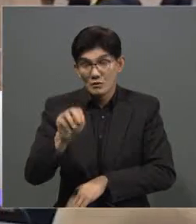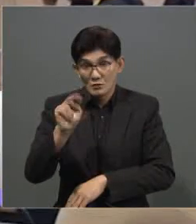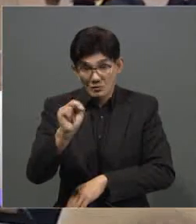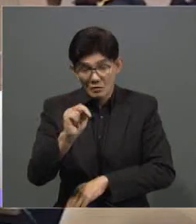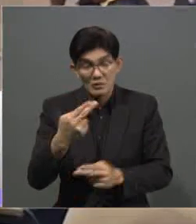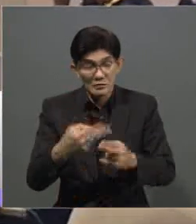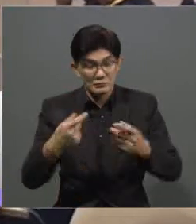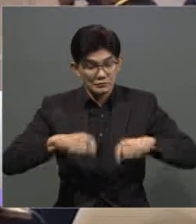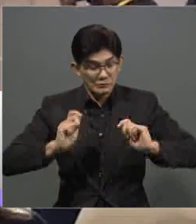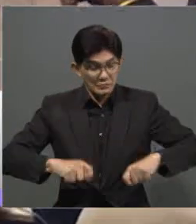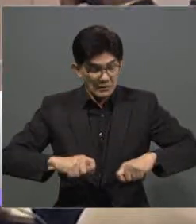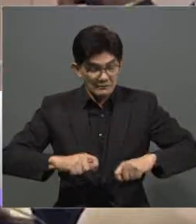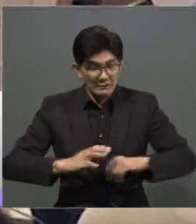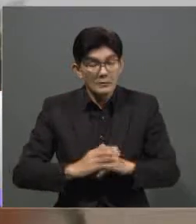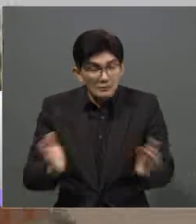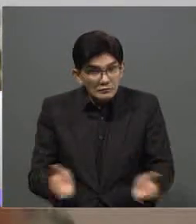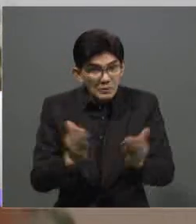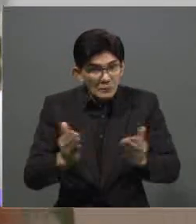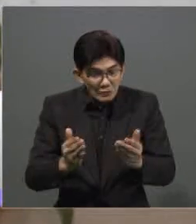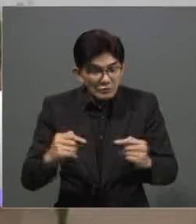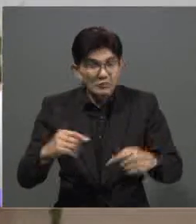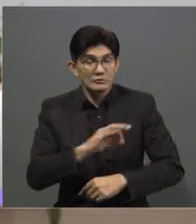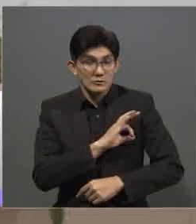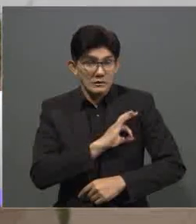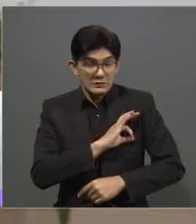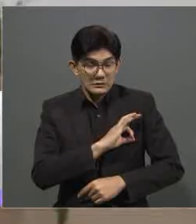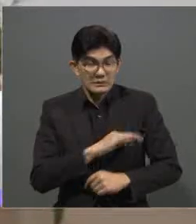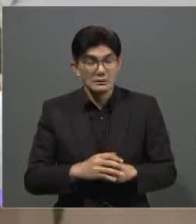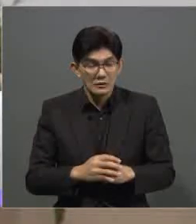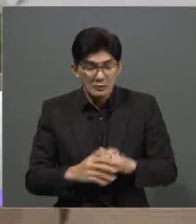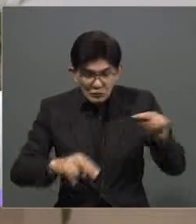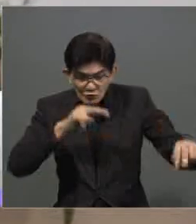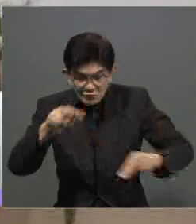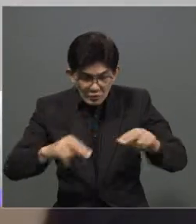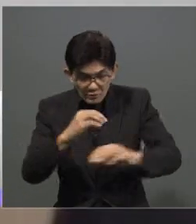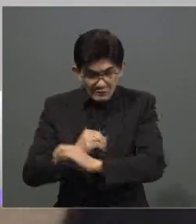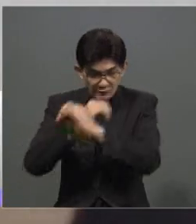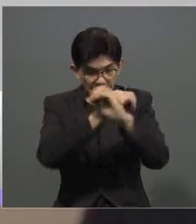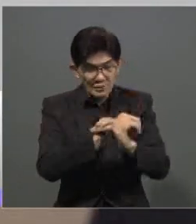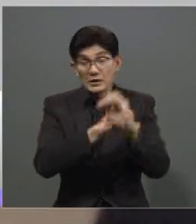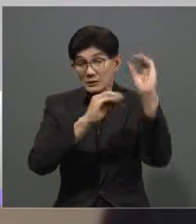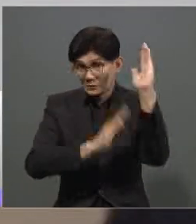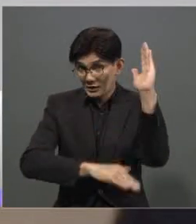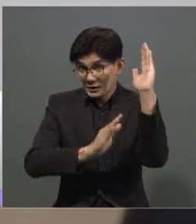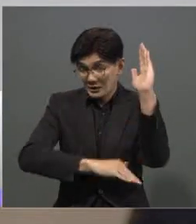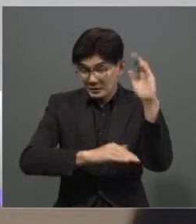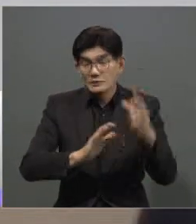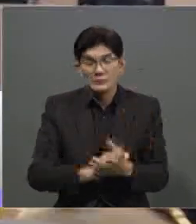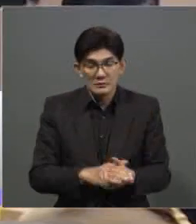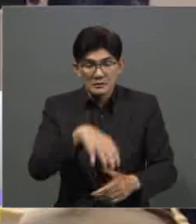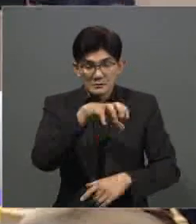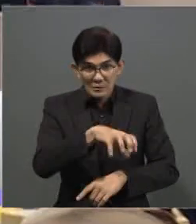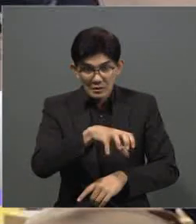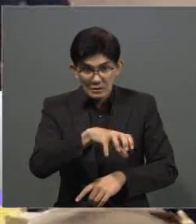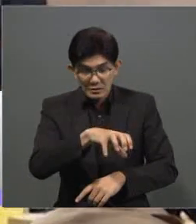พิธีลงนามความร่วมมือในการเสริมสร้างประสิทธิภาพสมาชิกกองอาสารักษาดินแดนจังหวัดชายแดนภาคใต้ระหว่างกรมการปก